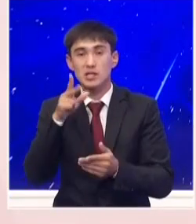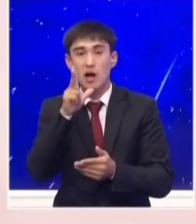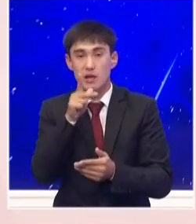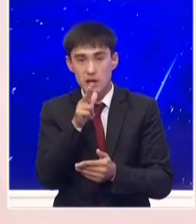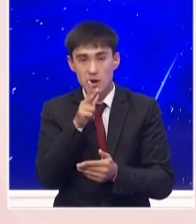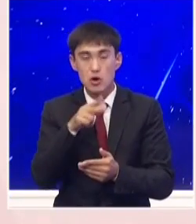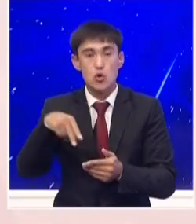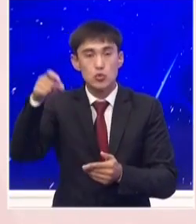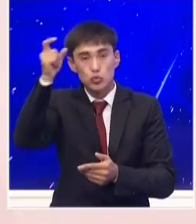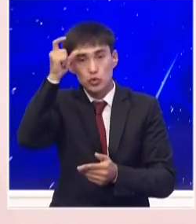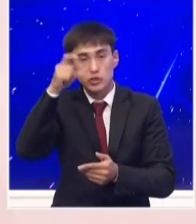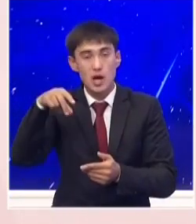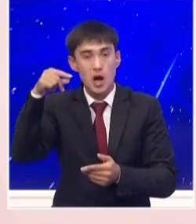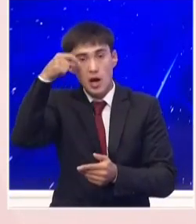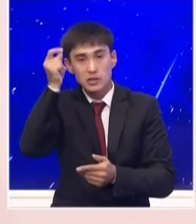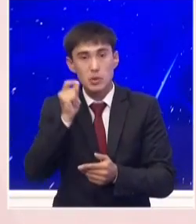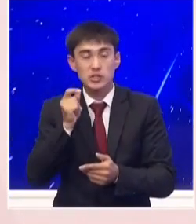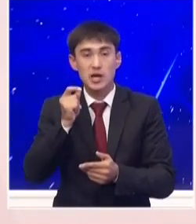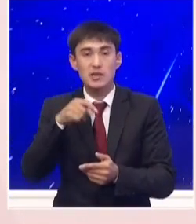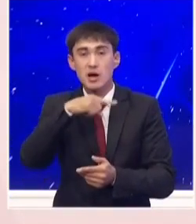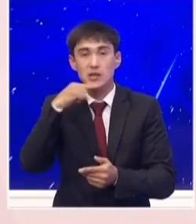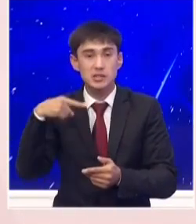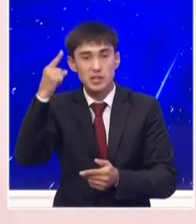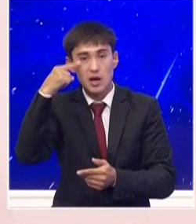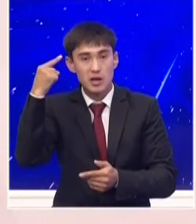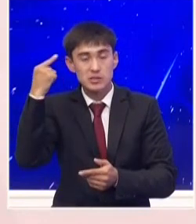Корея, Турция, Азербайджан, Россия, Кыргызстан,